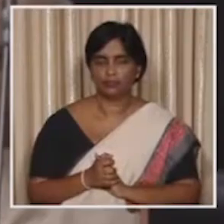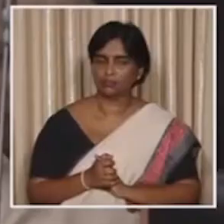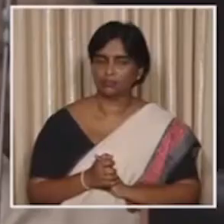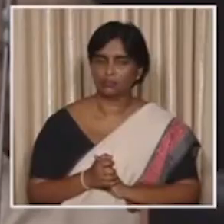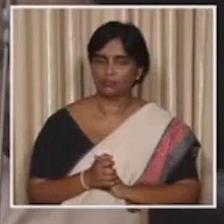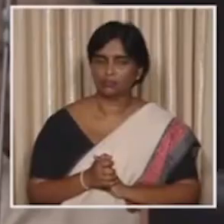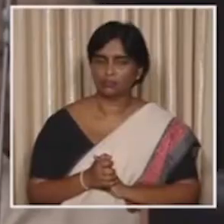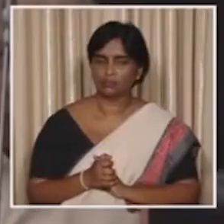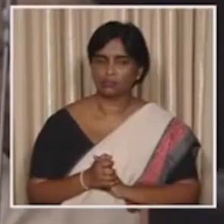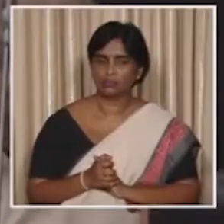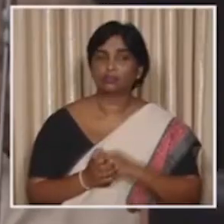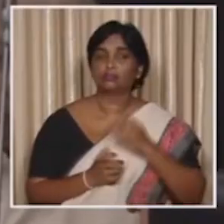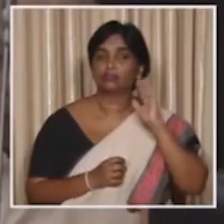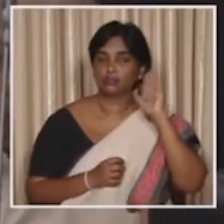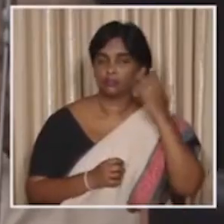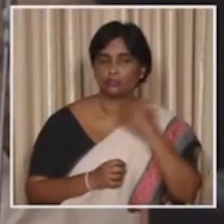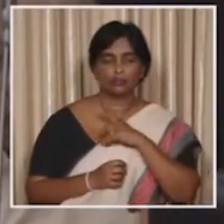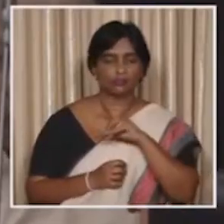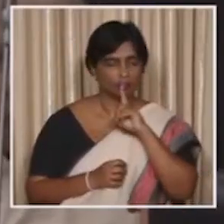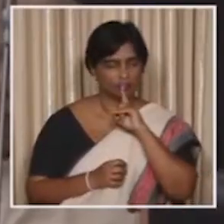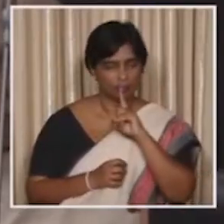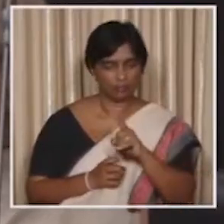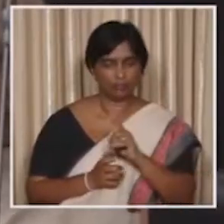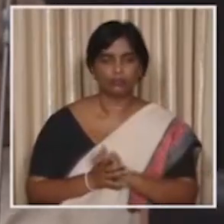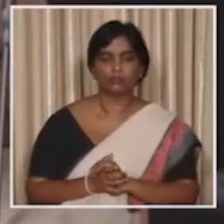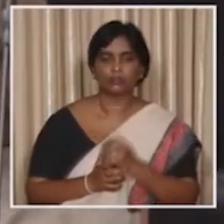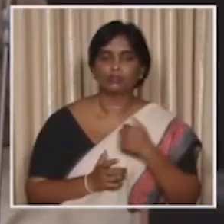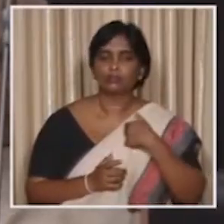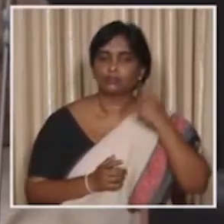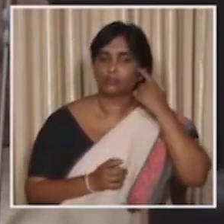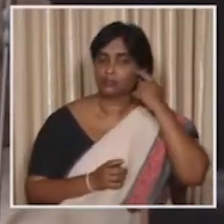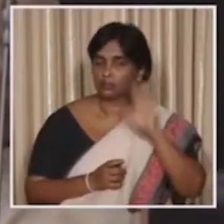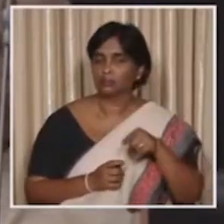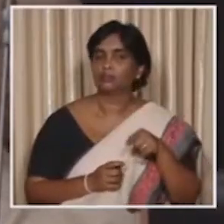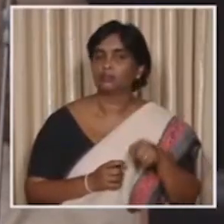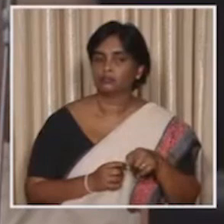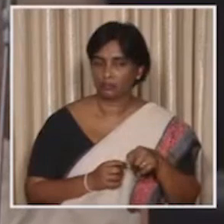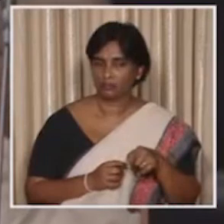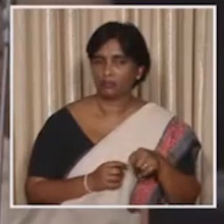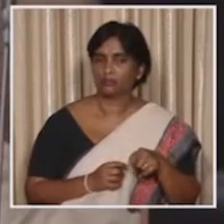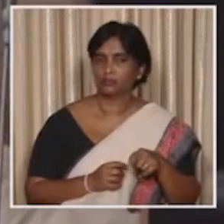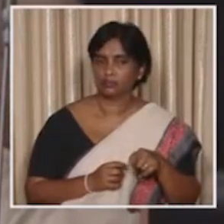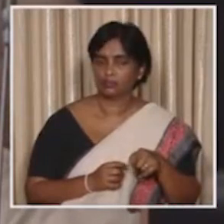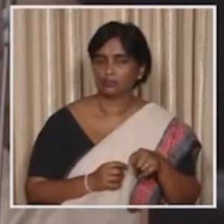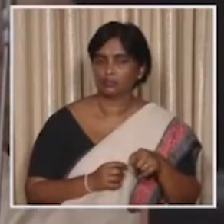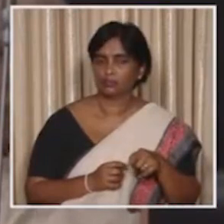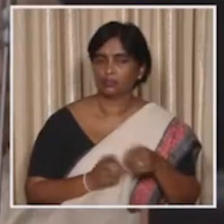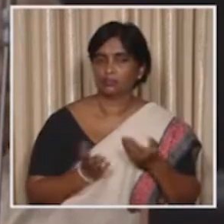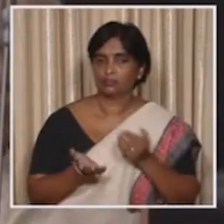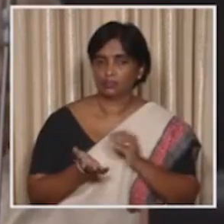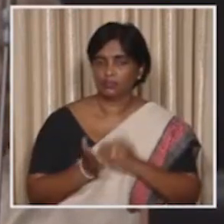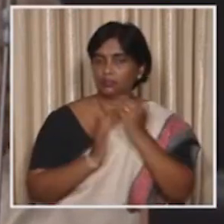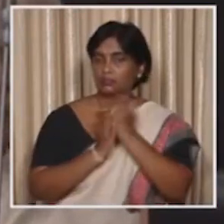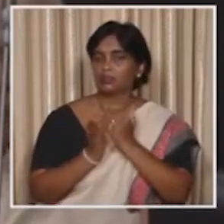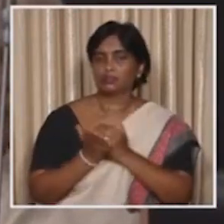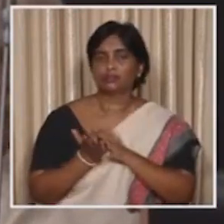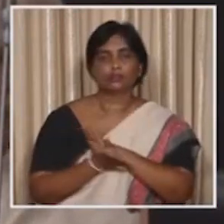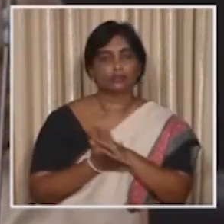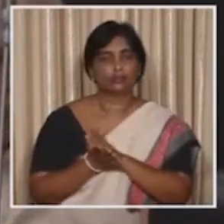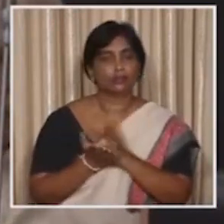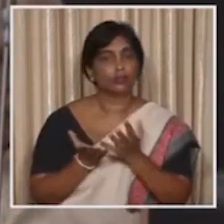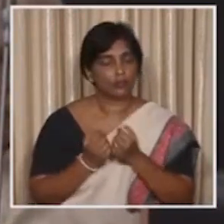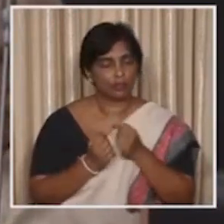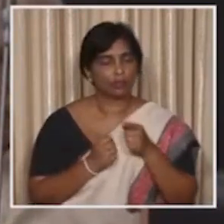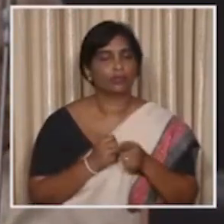ගැන විශේෂයෙන්ම සඳහන් කරන්න. මම බලාපොරොත්තු වෙනවා මේ ගැන මේ ගැන තවත් කරුණු පැහැදිලි කරන්න ඕනමනා